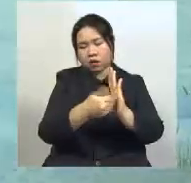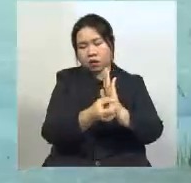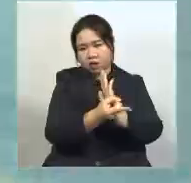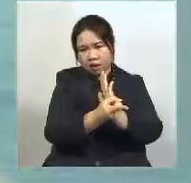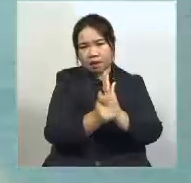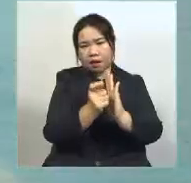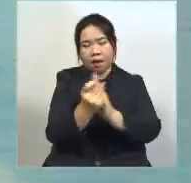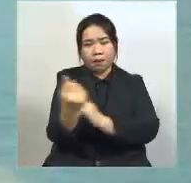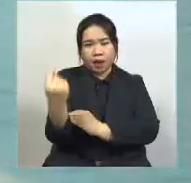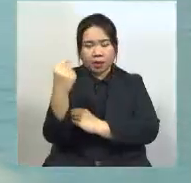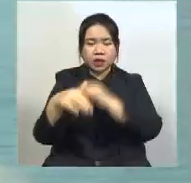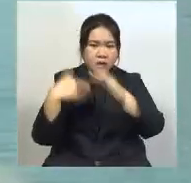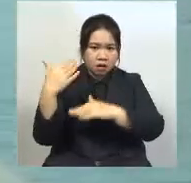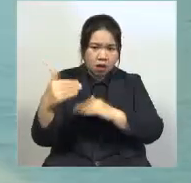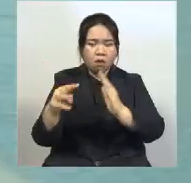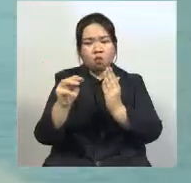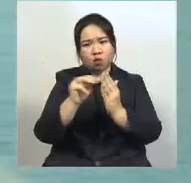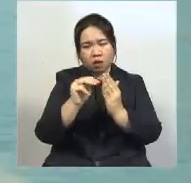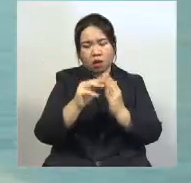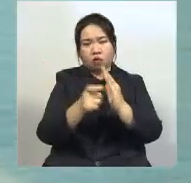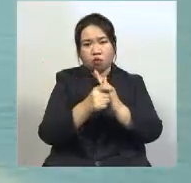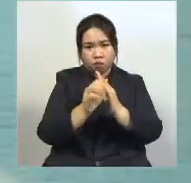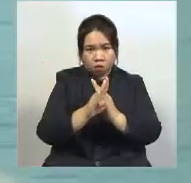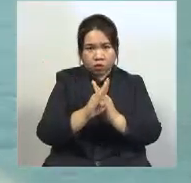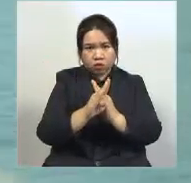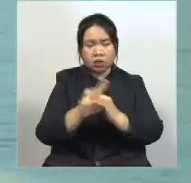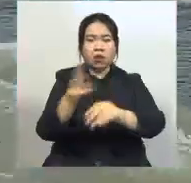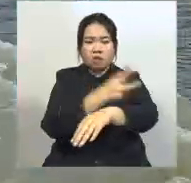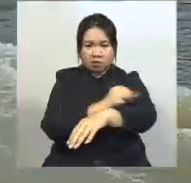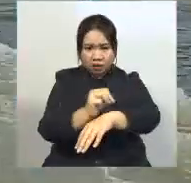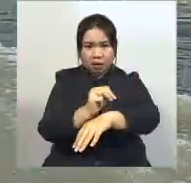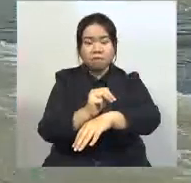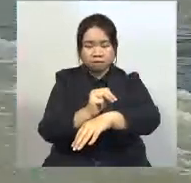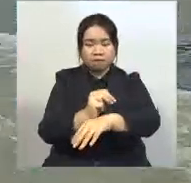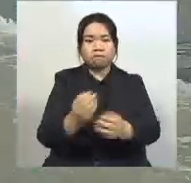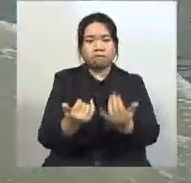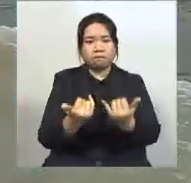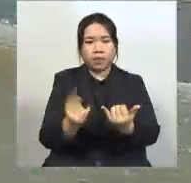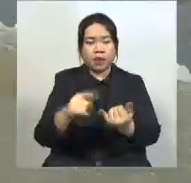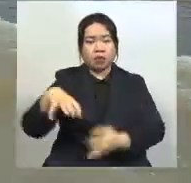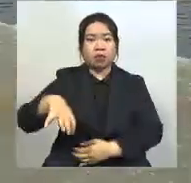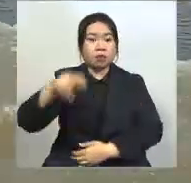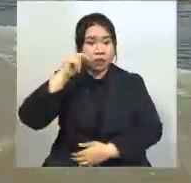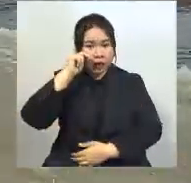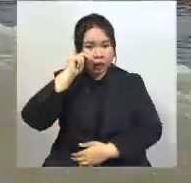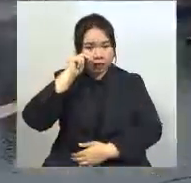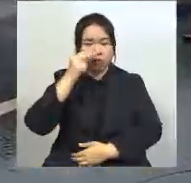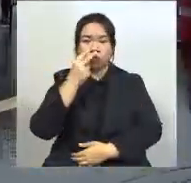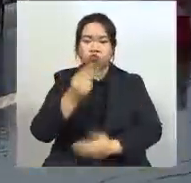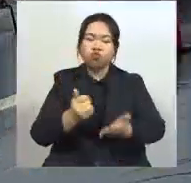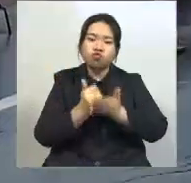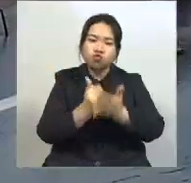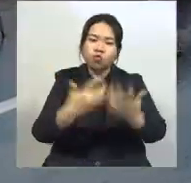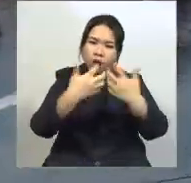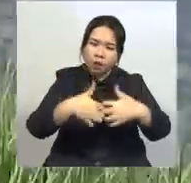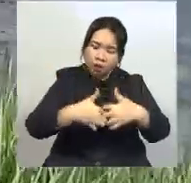ษอำนาจเจริญมุกดาหารอุบลราชธานีและจังหวัดมหาสารคามซึ่งกรมชลประทานได้สนับสนุนเครื่องสูบน้